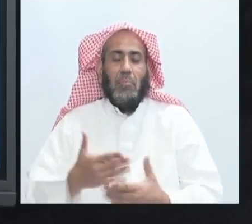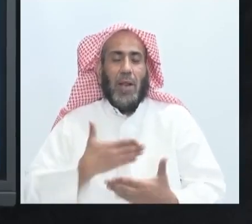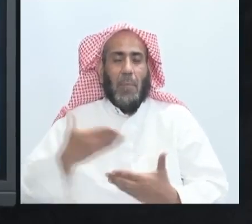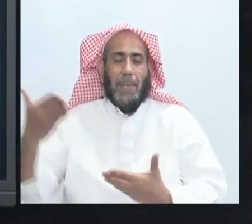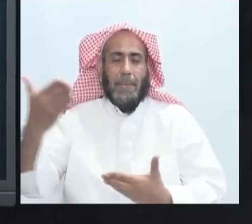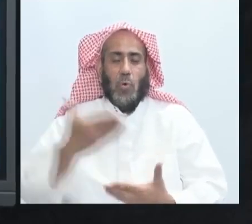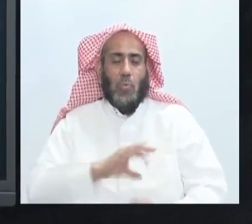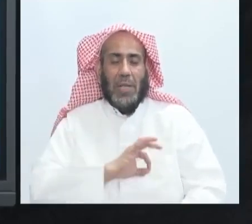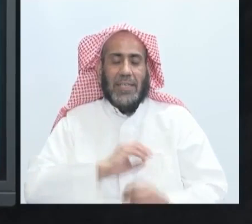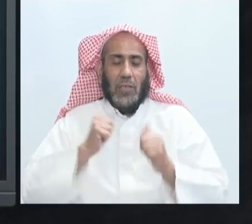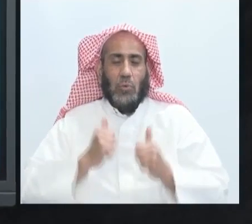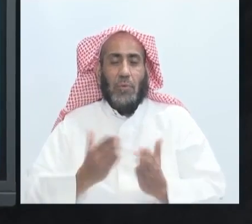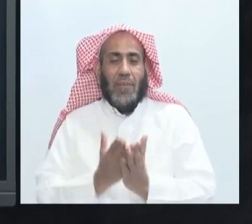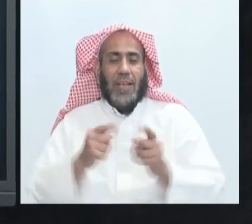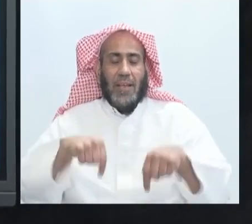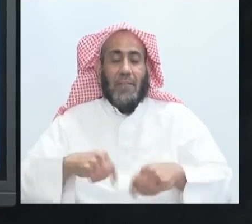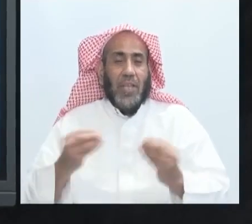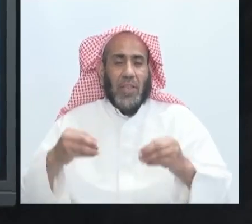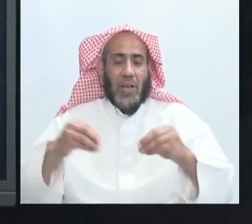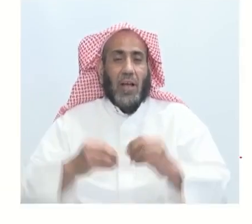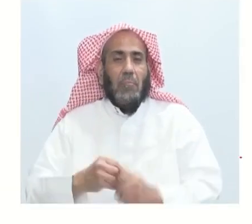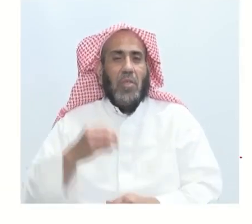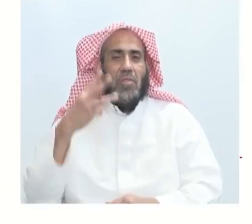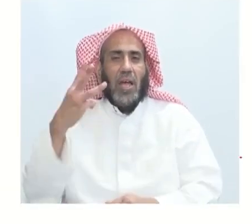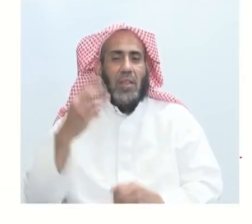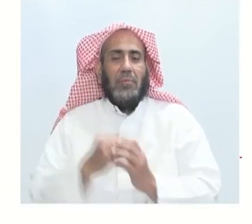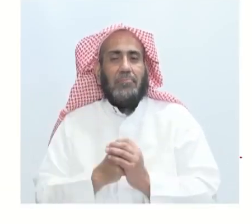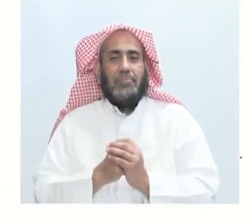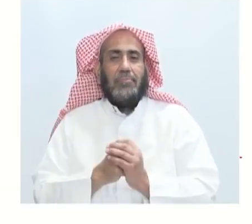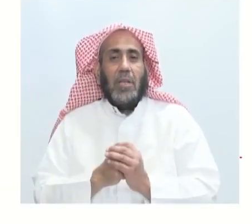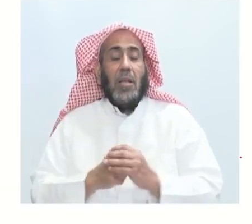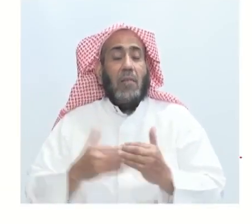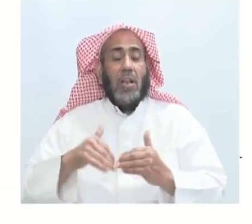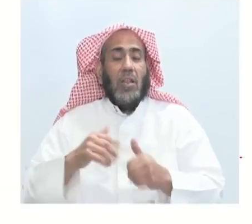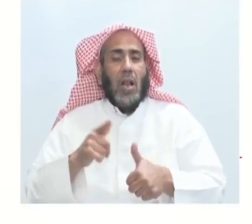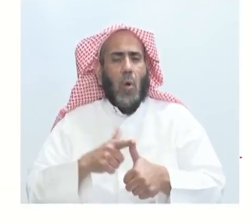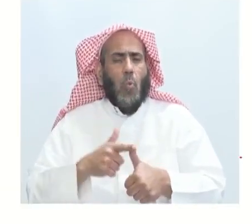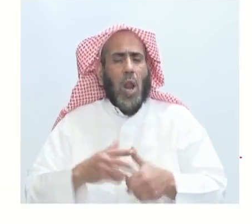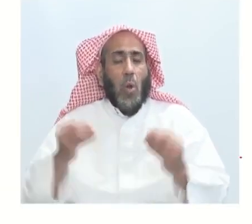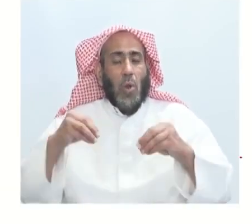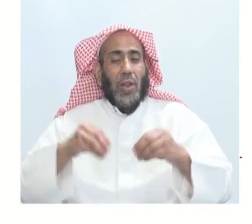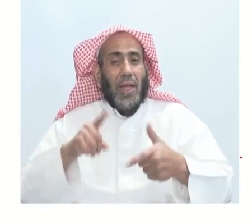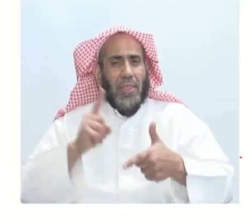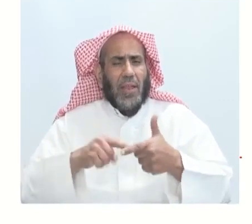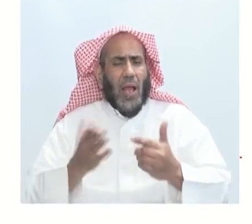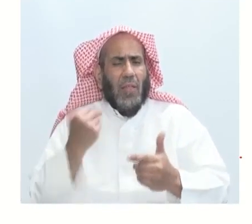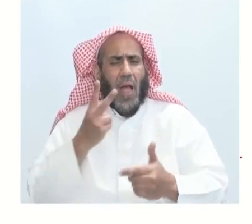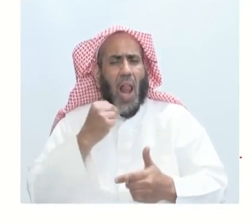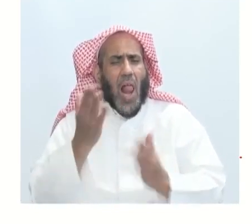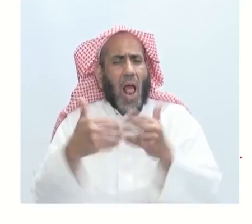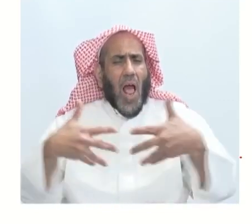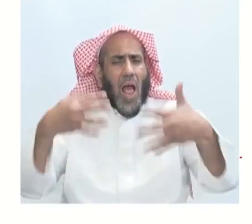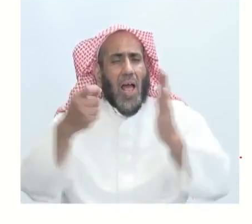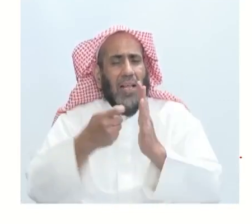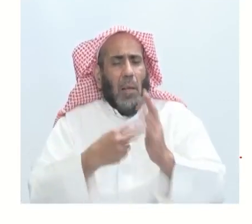بكم اعزائي الطلاب والطالبات في اثراء الثالث طبعا في الاثراء الاول والثاني اخذنا الادب القديم